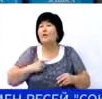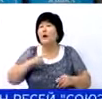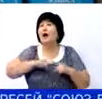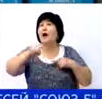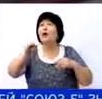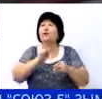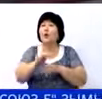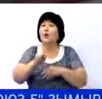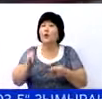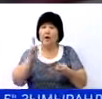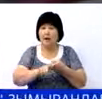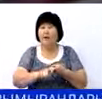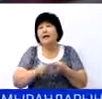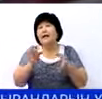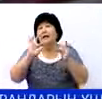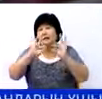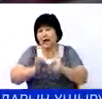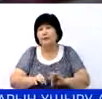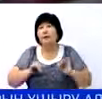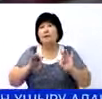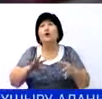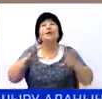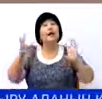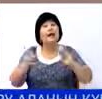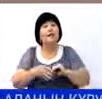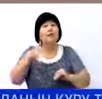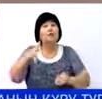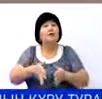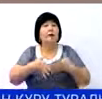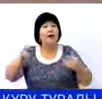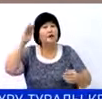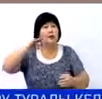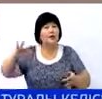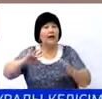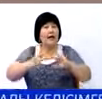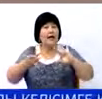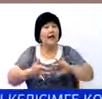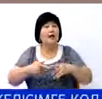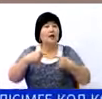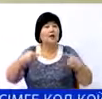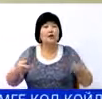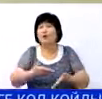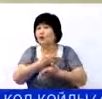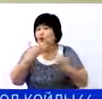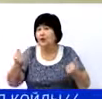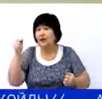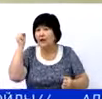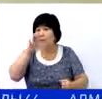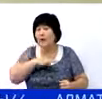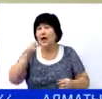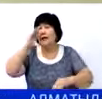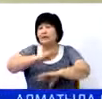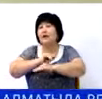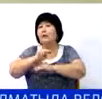қашықтан оқытуға байланысты сараптама жүргізіпті. Нәтижесінде 5000-нан астам оқушының электронды құрылғысы жоқ екені белгілі болды. Сабақ